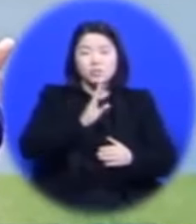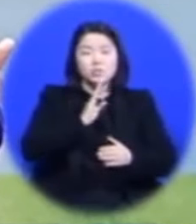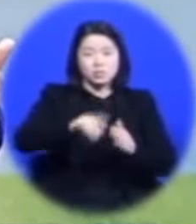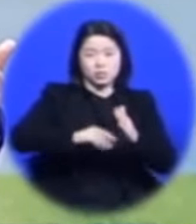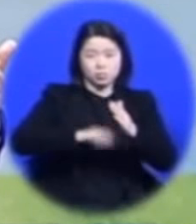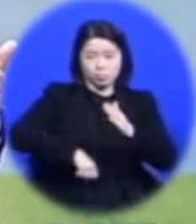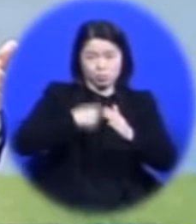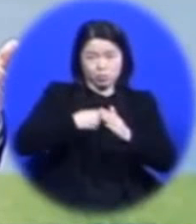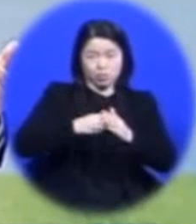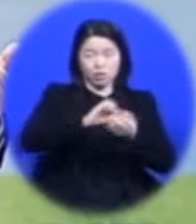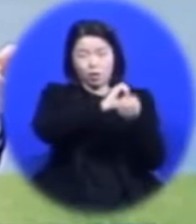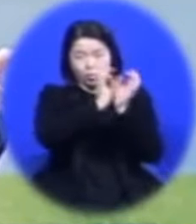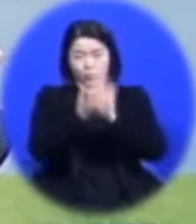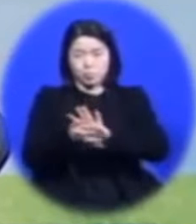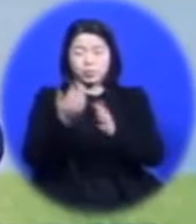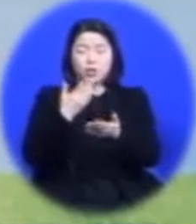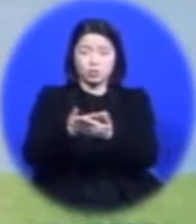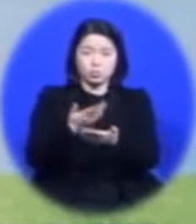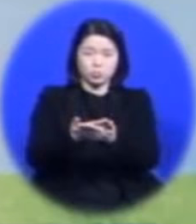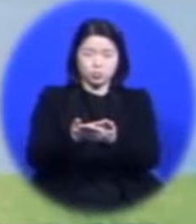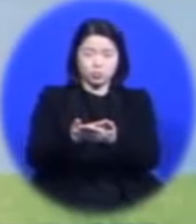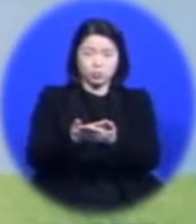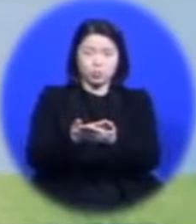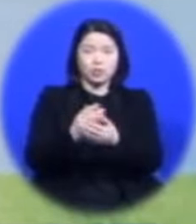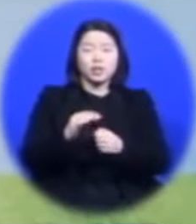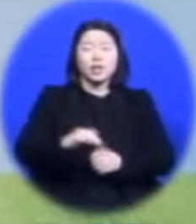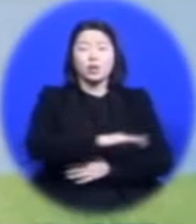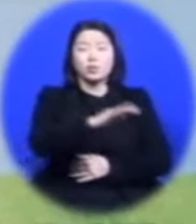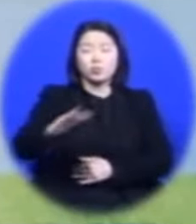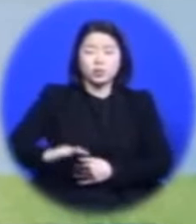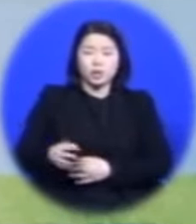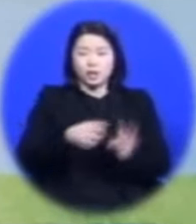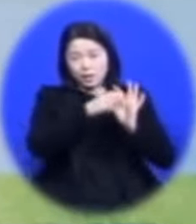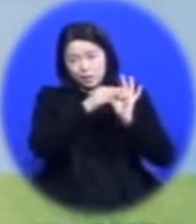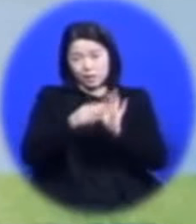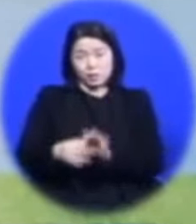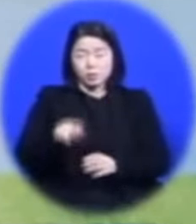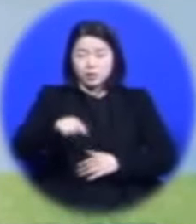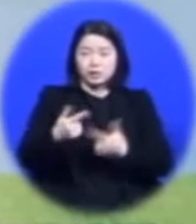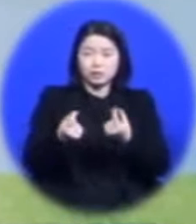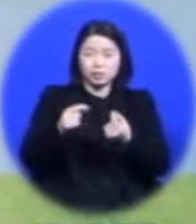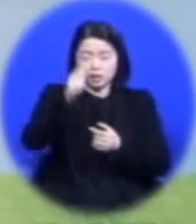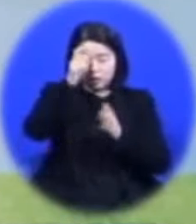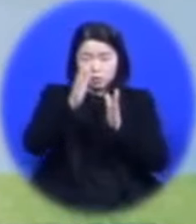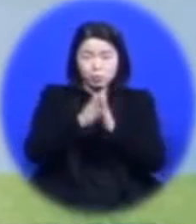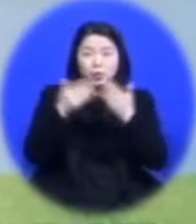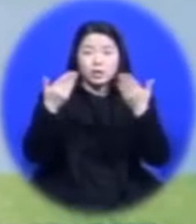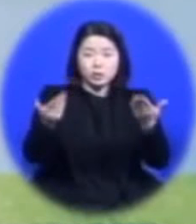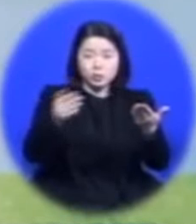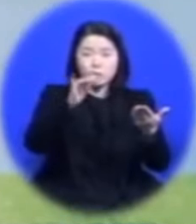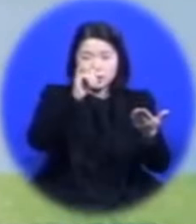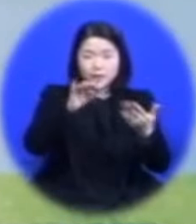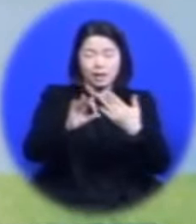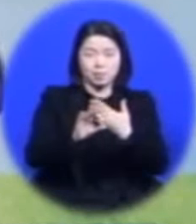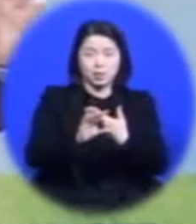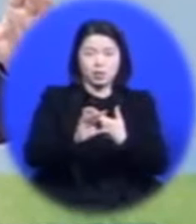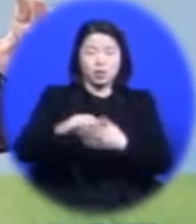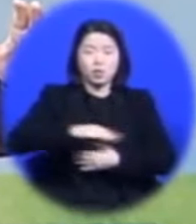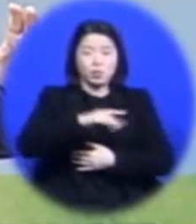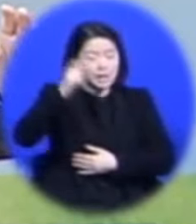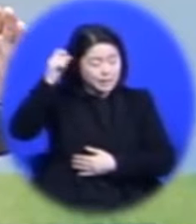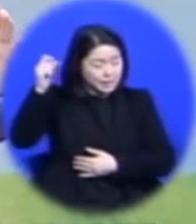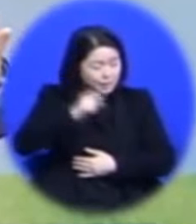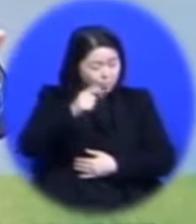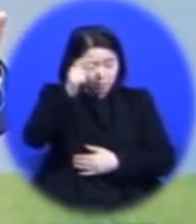해 주십시오 우리가 계속해서 그렇게 기도를 하고 있다면 저희는 새벽 기도